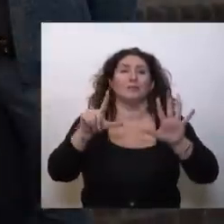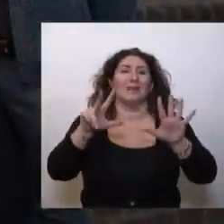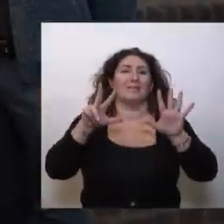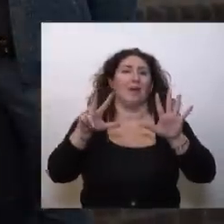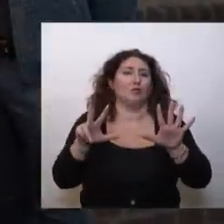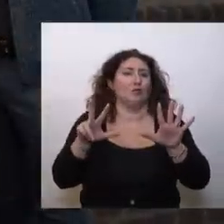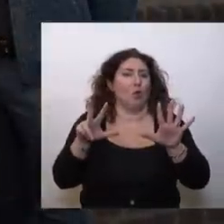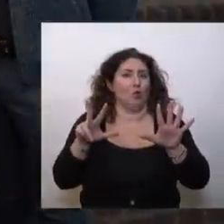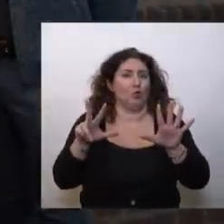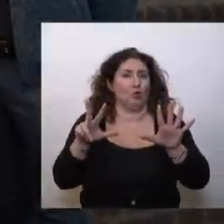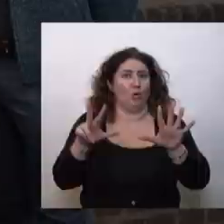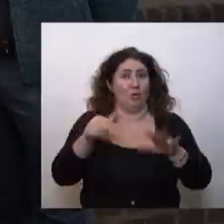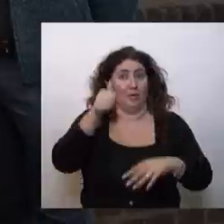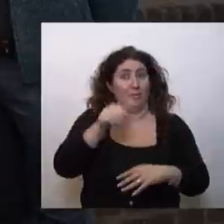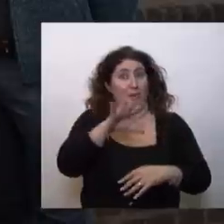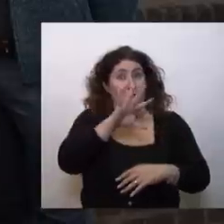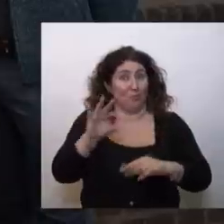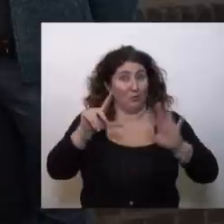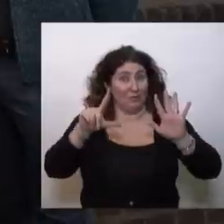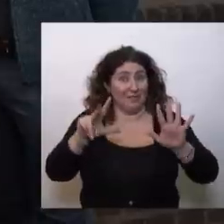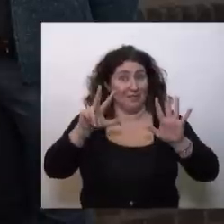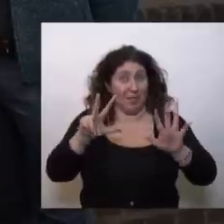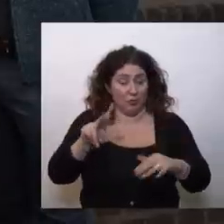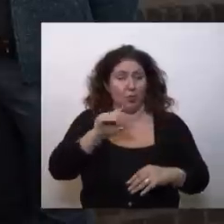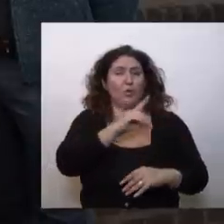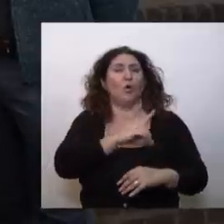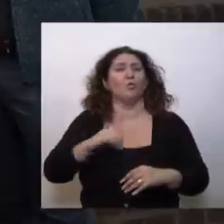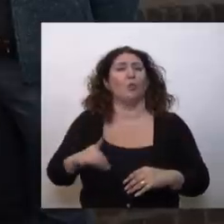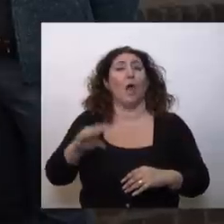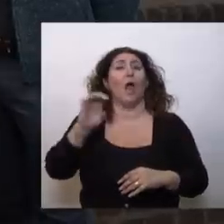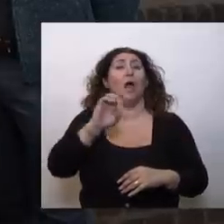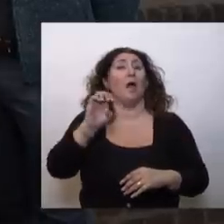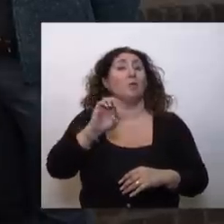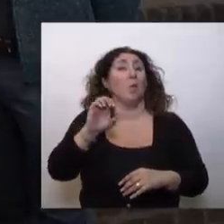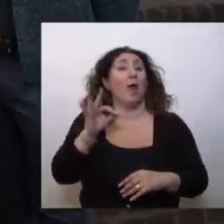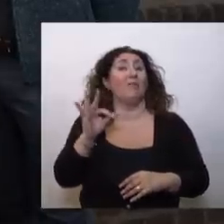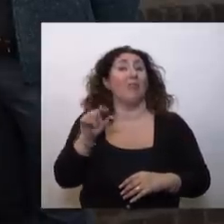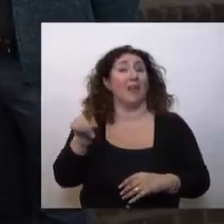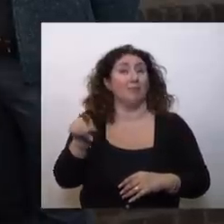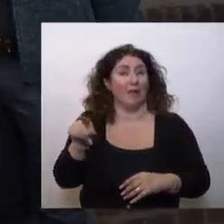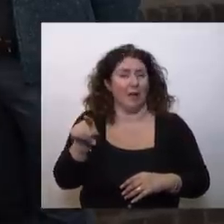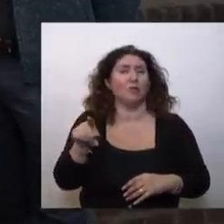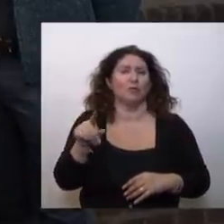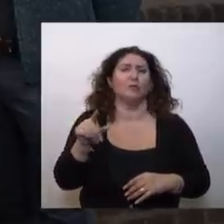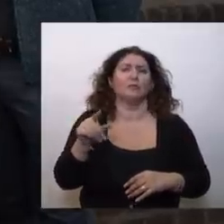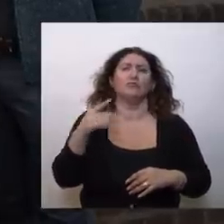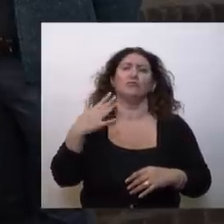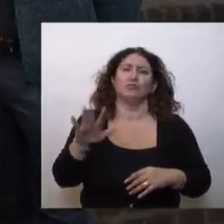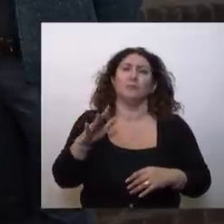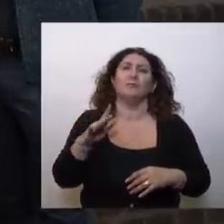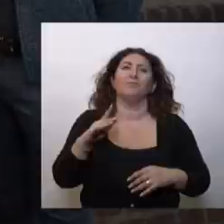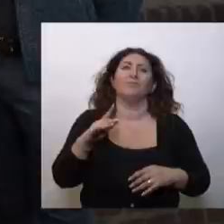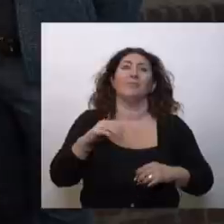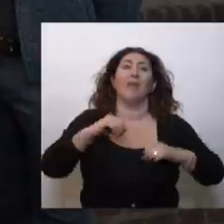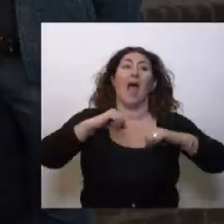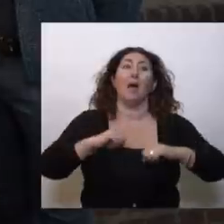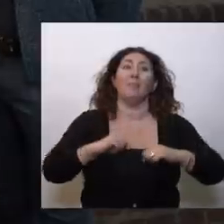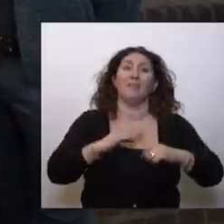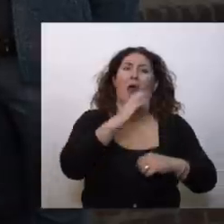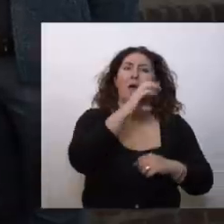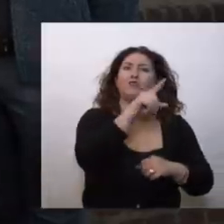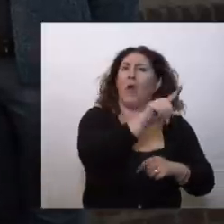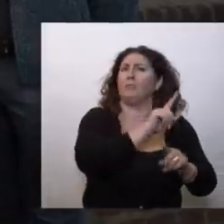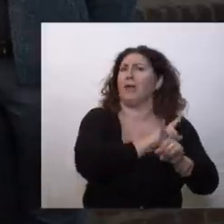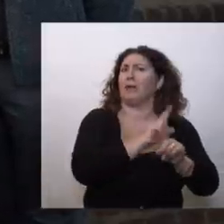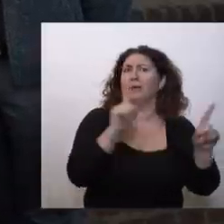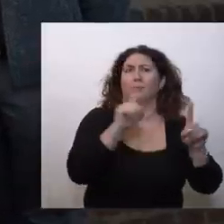Il duca Emanuele Filiberto aveva da qualche anno spostato la capitale da Chambéry a